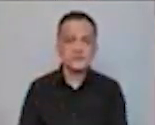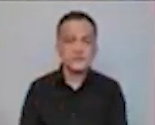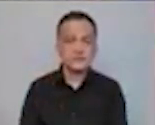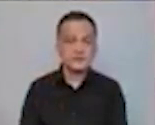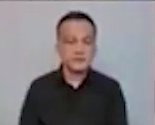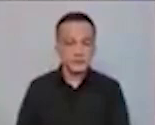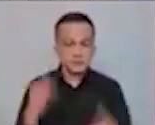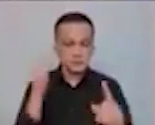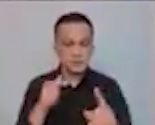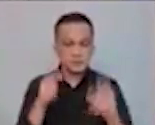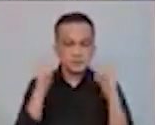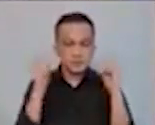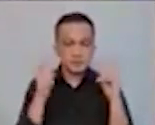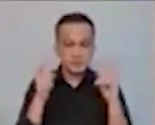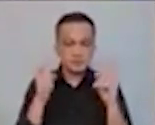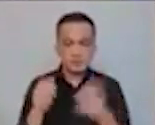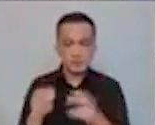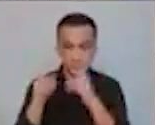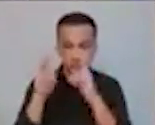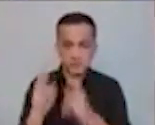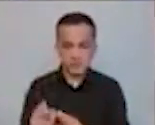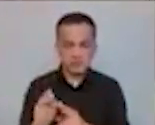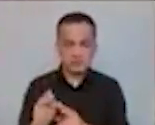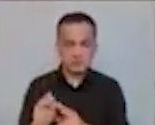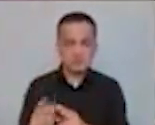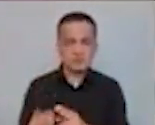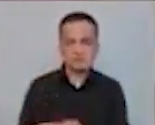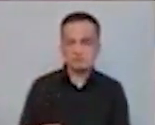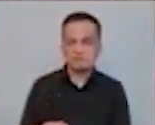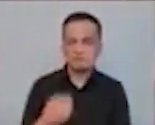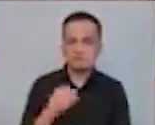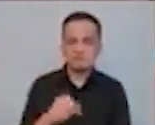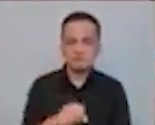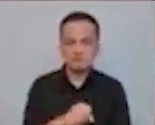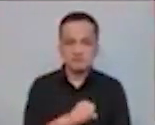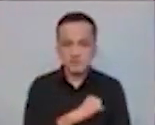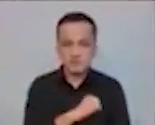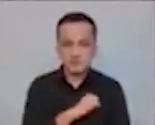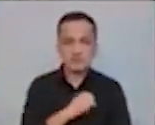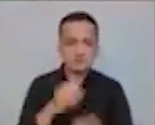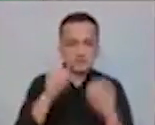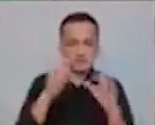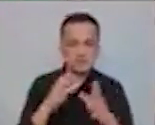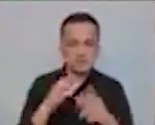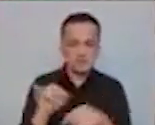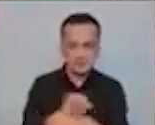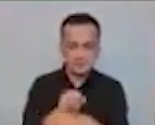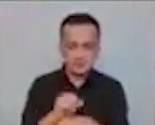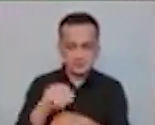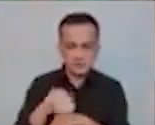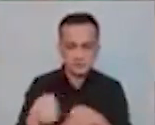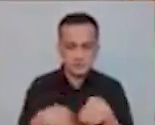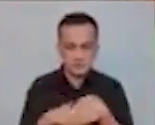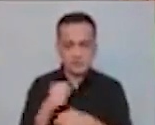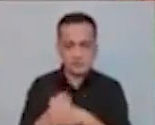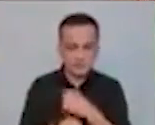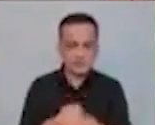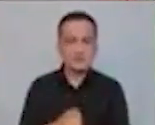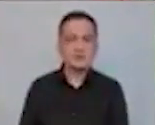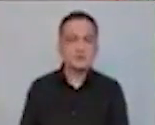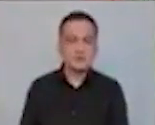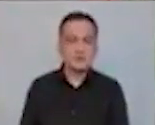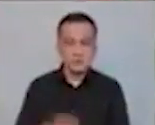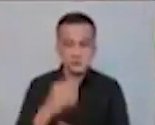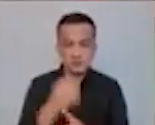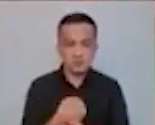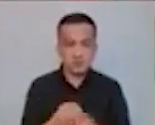mabigyang pugay ang ating mga magigiting na guro para sa kanilang dedikasyon at sakripisyo. Ginugunita kada October 5 ang